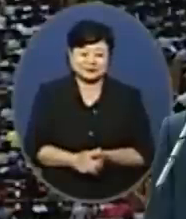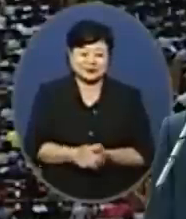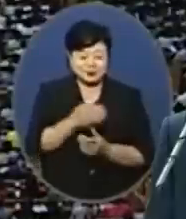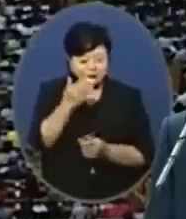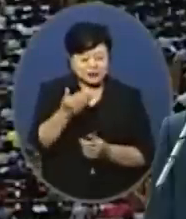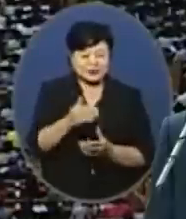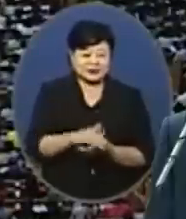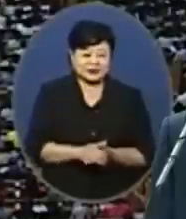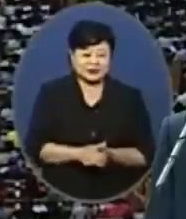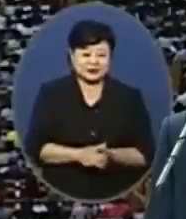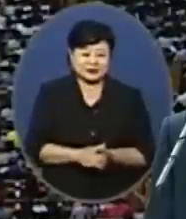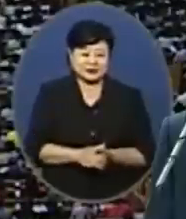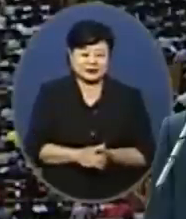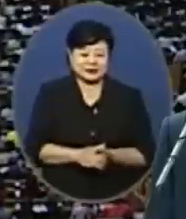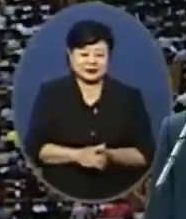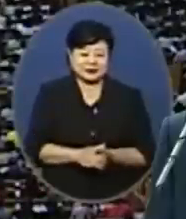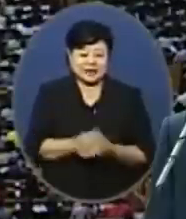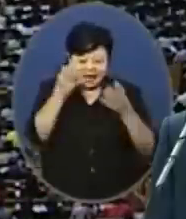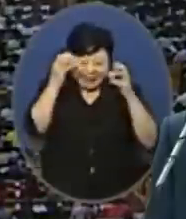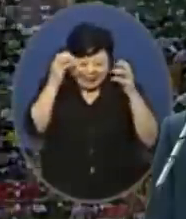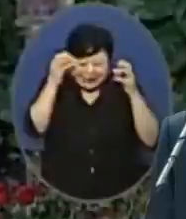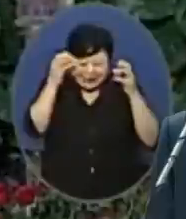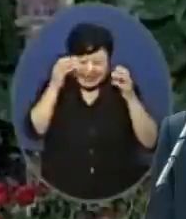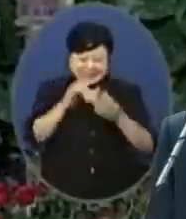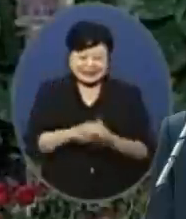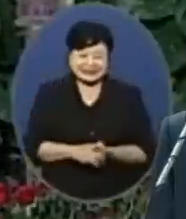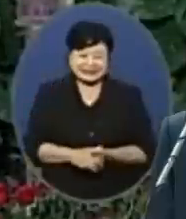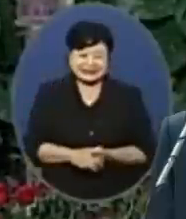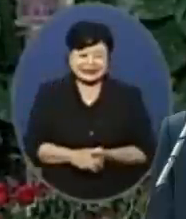우리는 어린 아기를